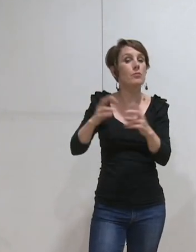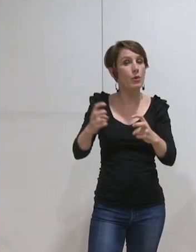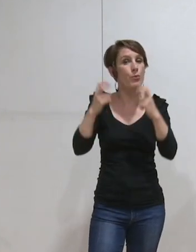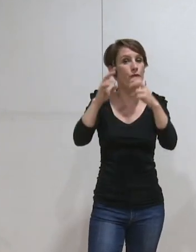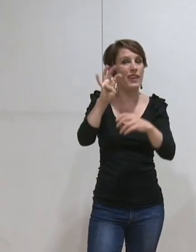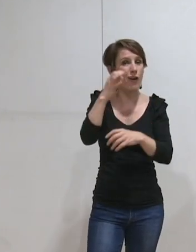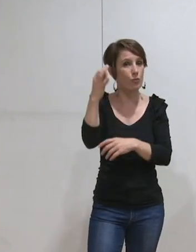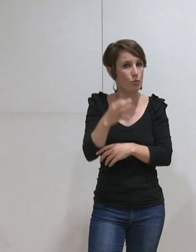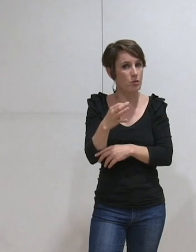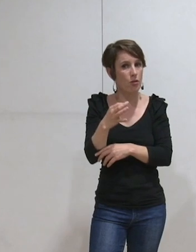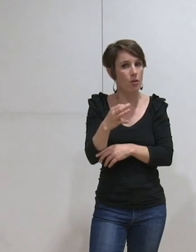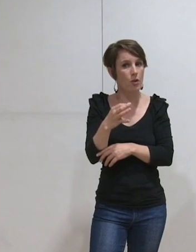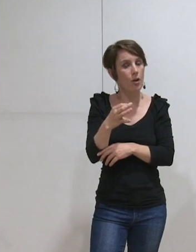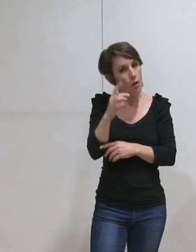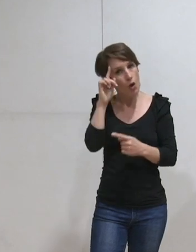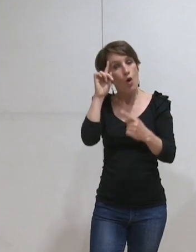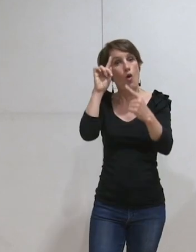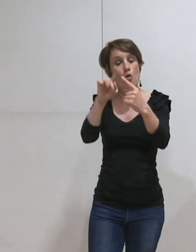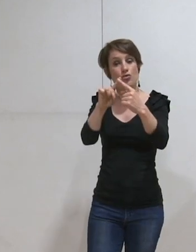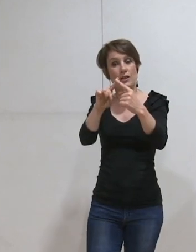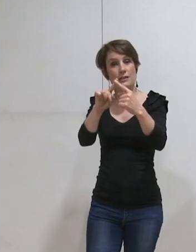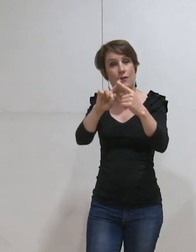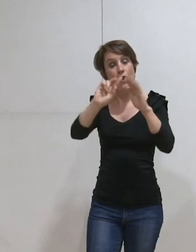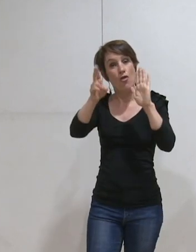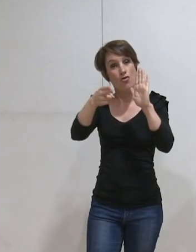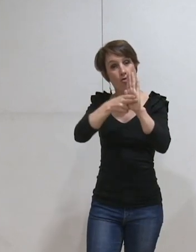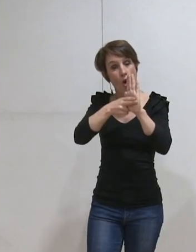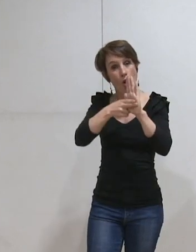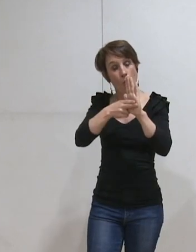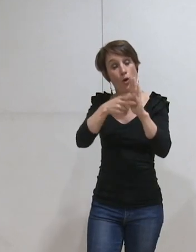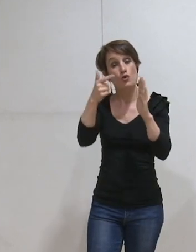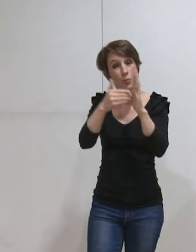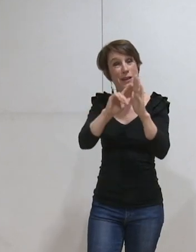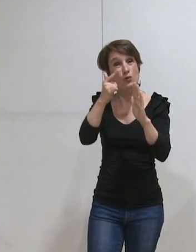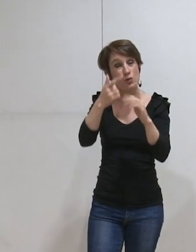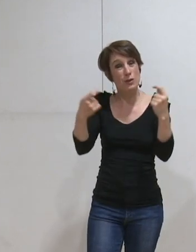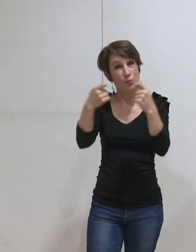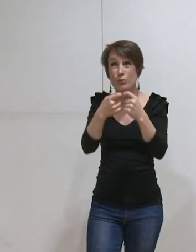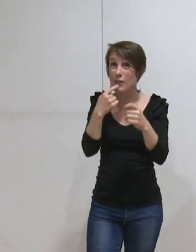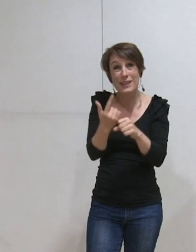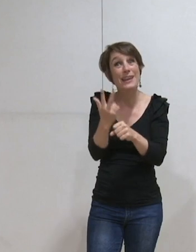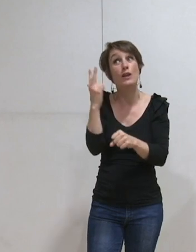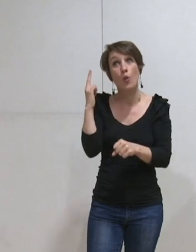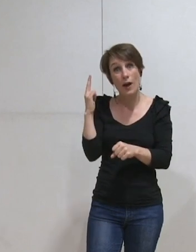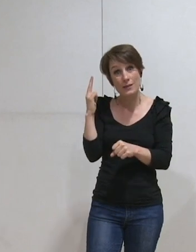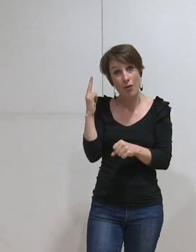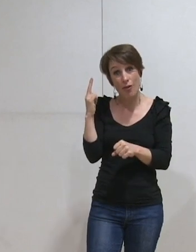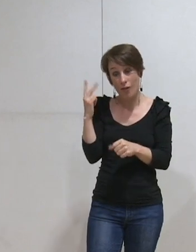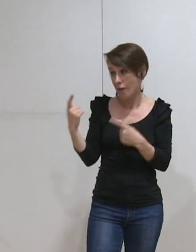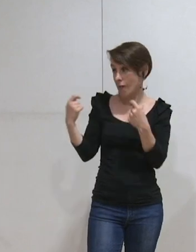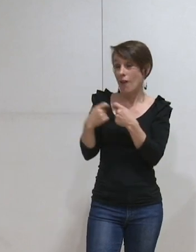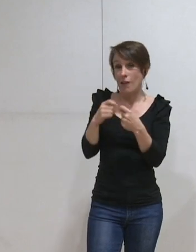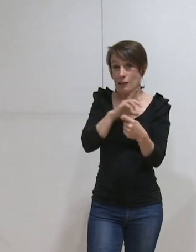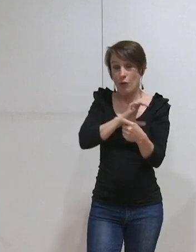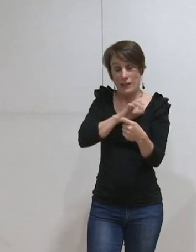d'être à la la norme 2012 donc la norme d'il y a déjà 3 ans euh mo-s 20 % car il nous faut être prospectif et si